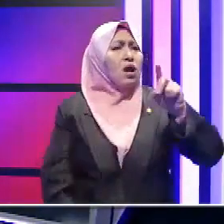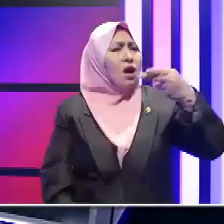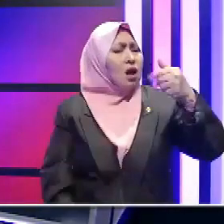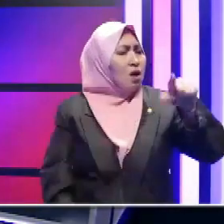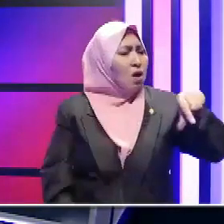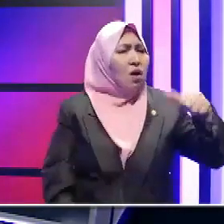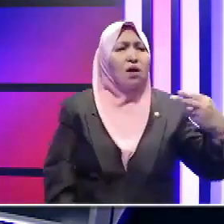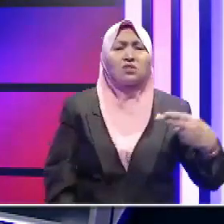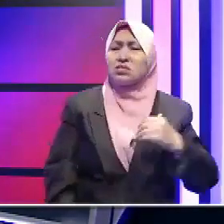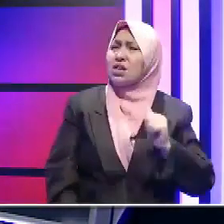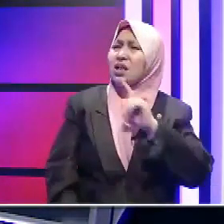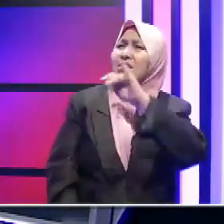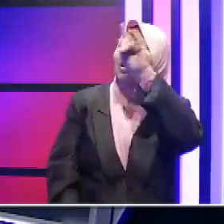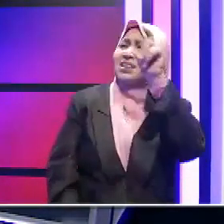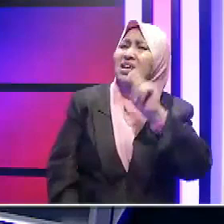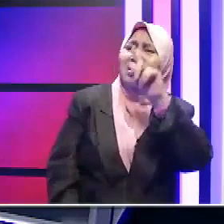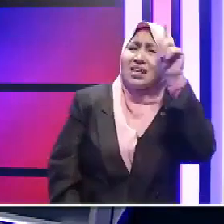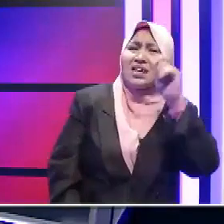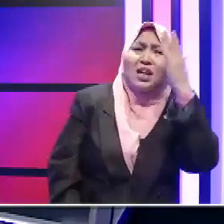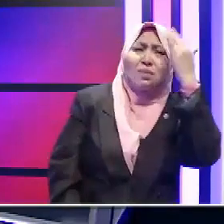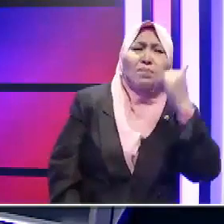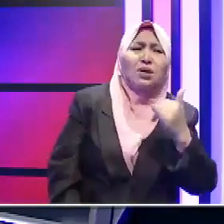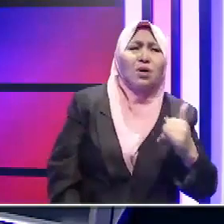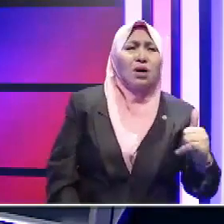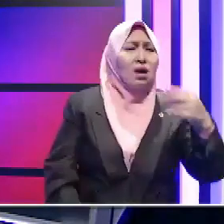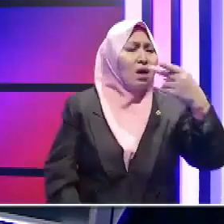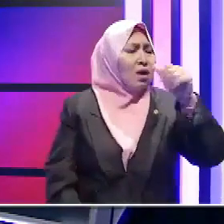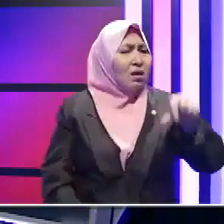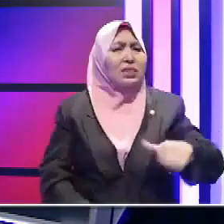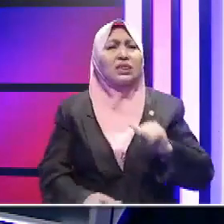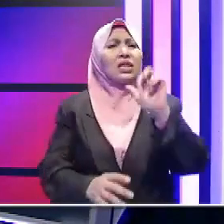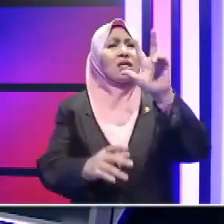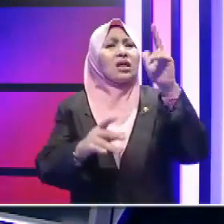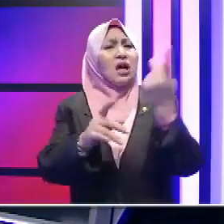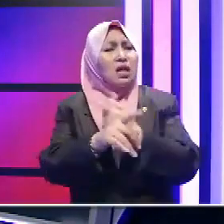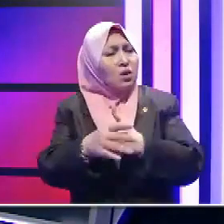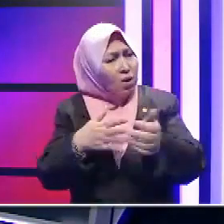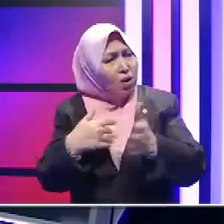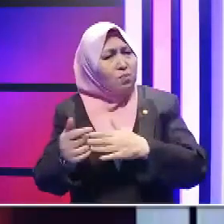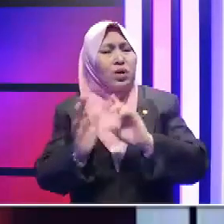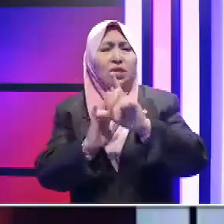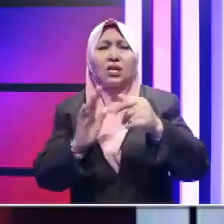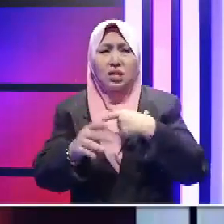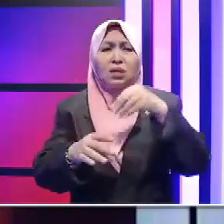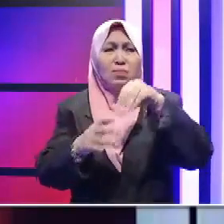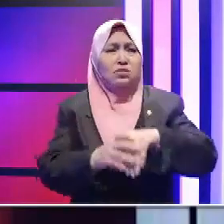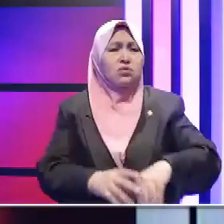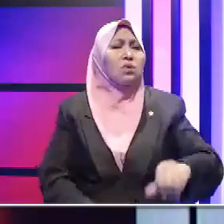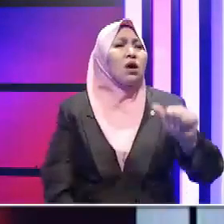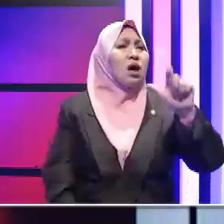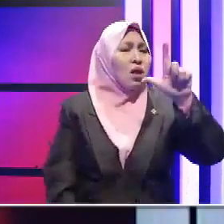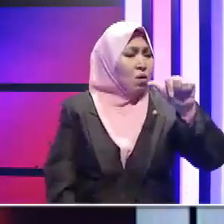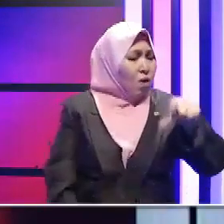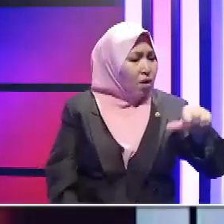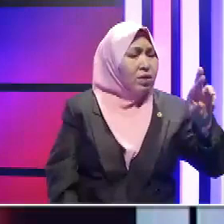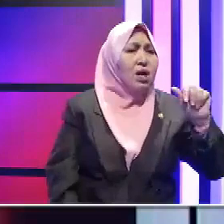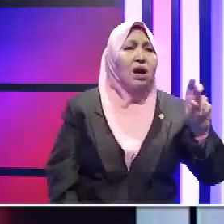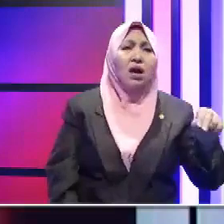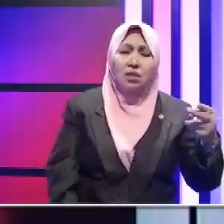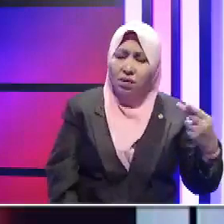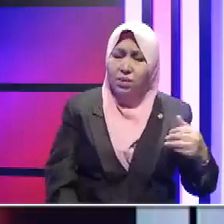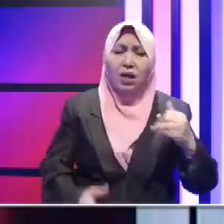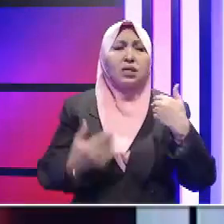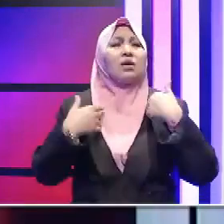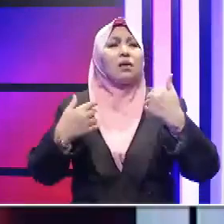Say bertanya-tanya Kenapa otak anda ulang haqqoni tiga kali walaupun nanti mungkin kita masuk al-qariah markhor ia diduga